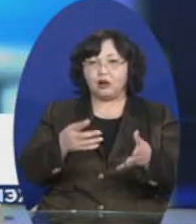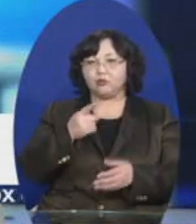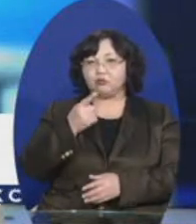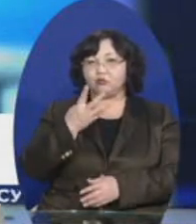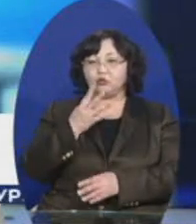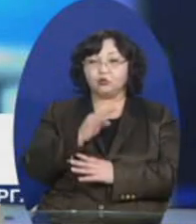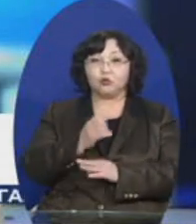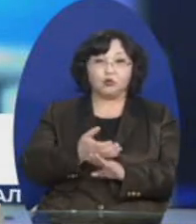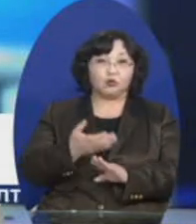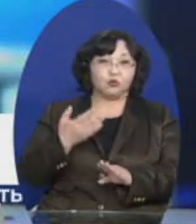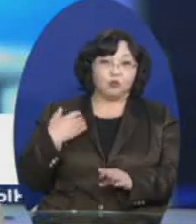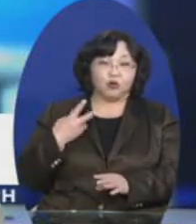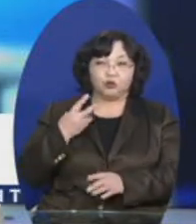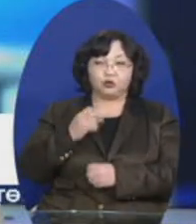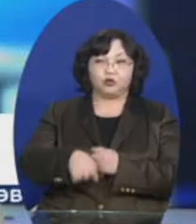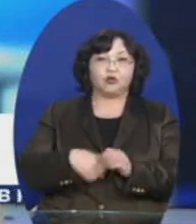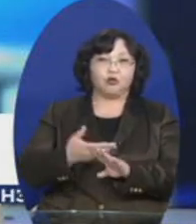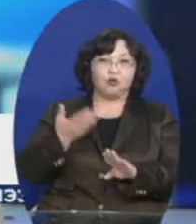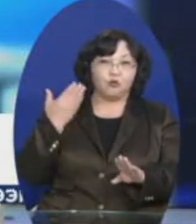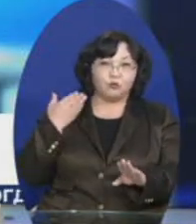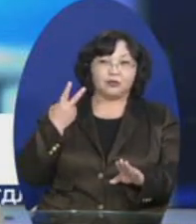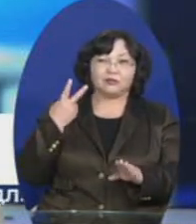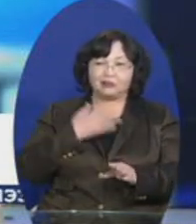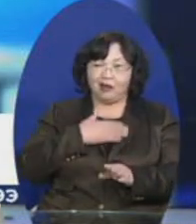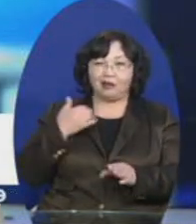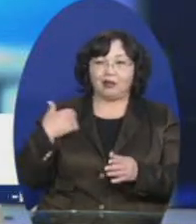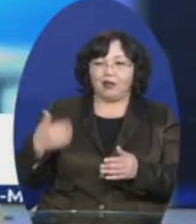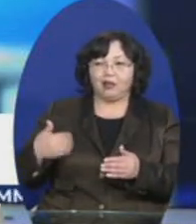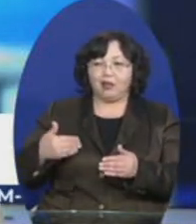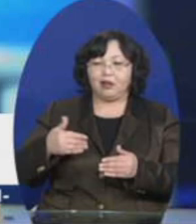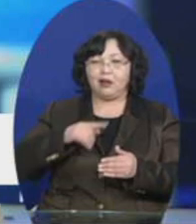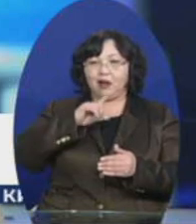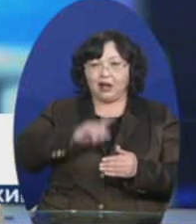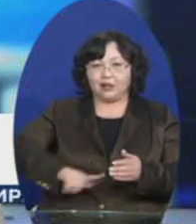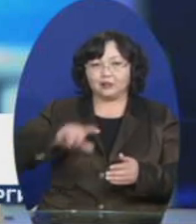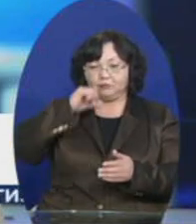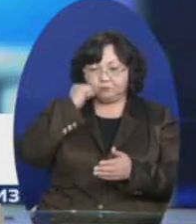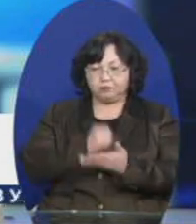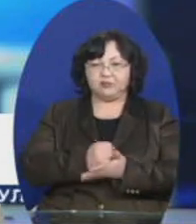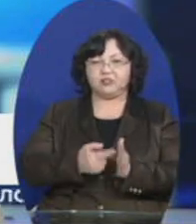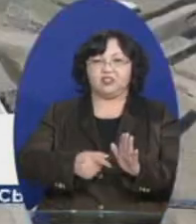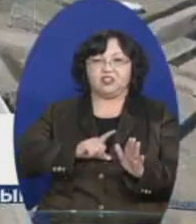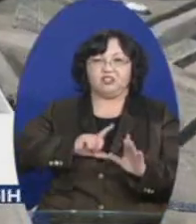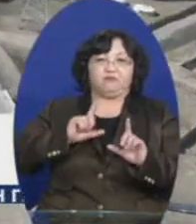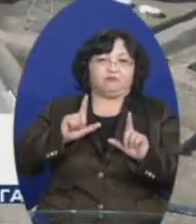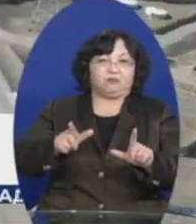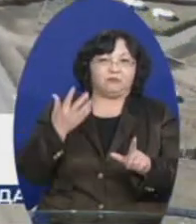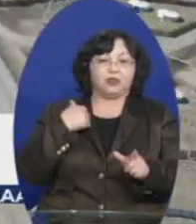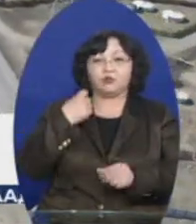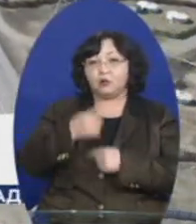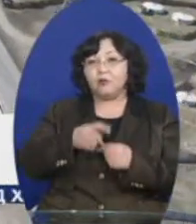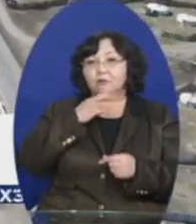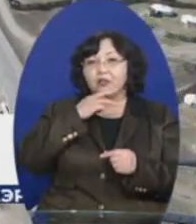20 жилийн өмнөх үе үеийн дараа нарын газар олгосон талаарх мэдээллийг ил тод байршуулад байсан байна.